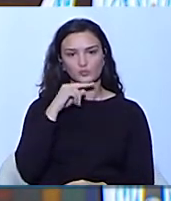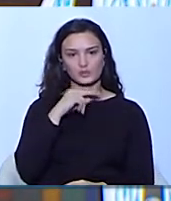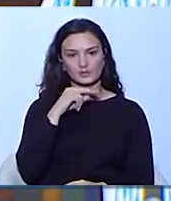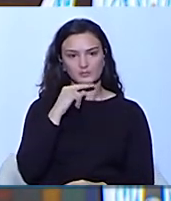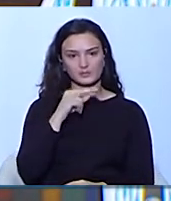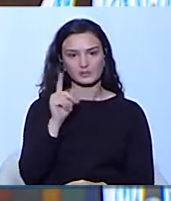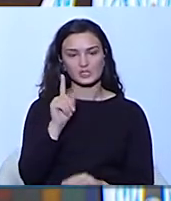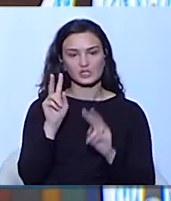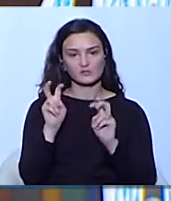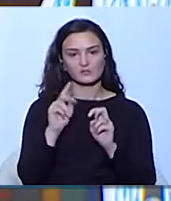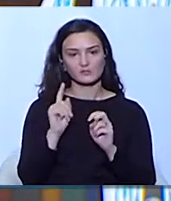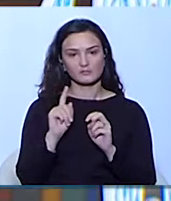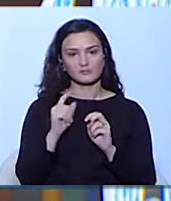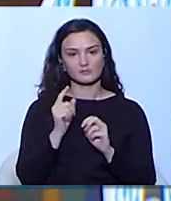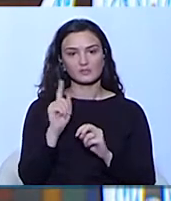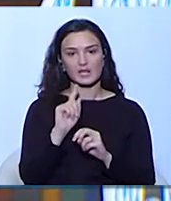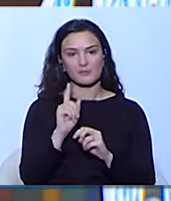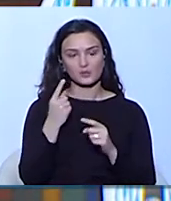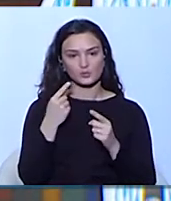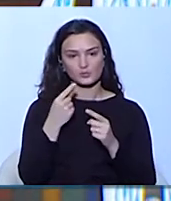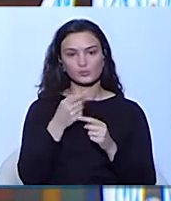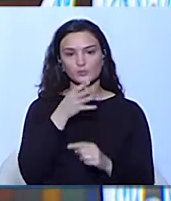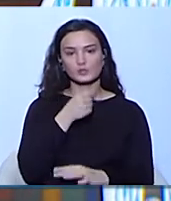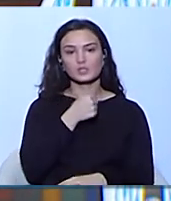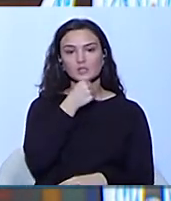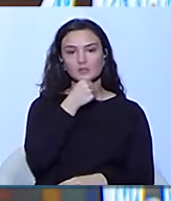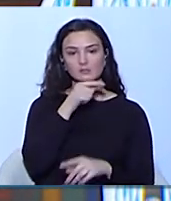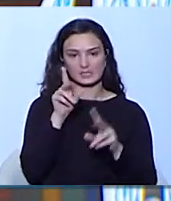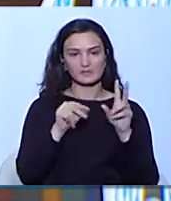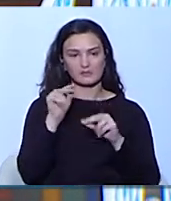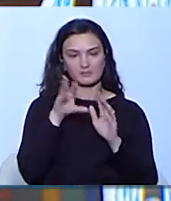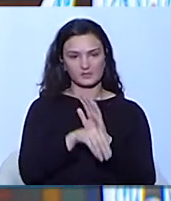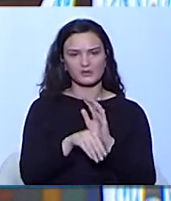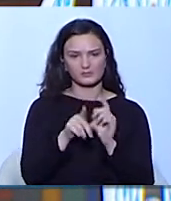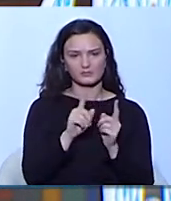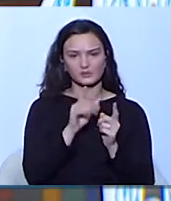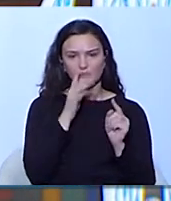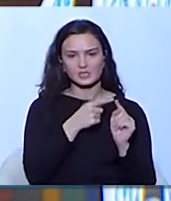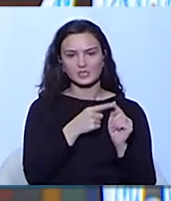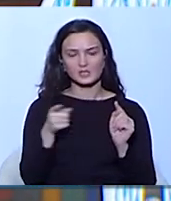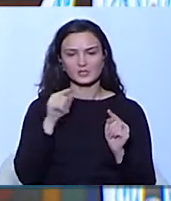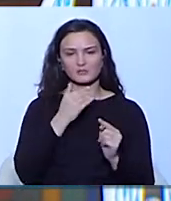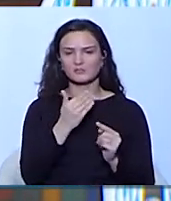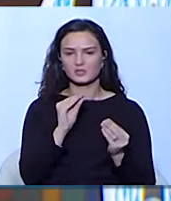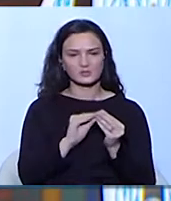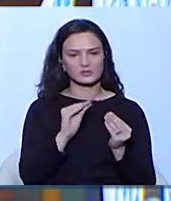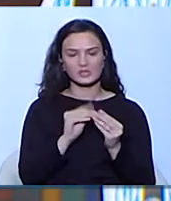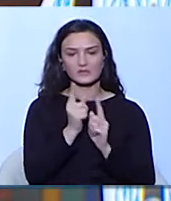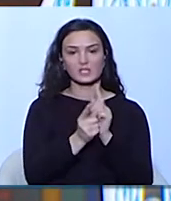ყურადღებით. Რაც იმას ნიშნავს, რომ რამე თუ მოზარდობა ითვლება გარდამავალ ეტაპად, რომელსაც ახასიათებს